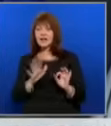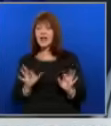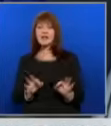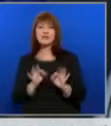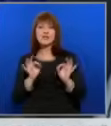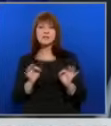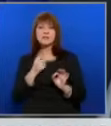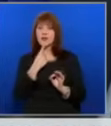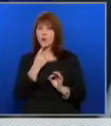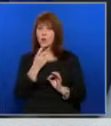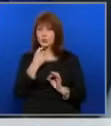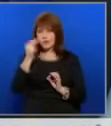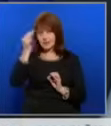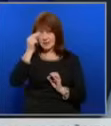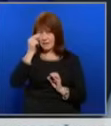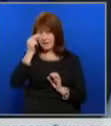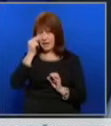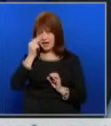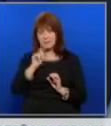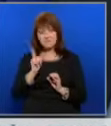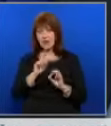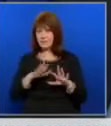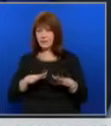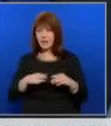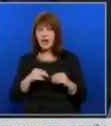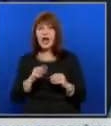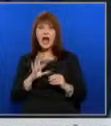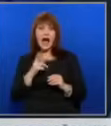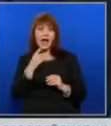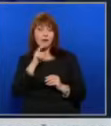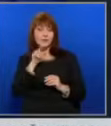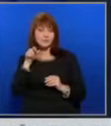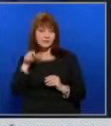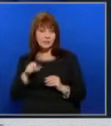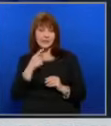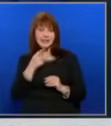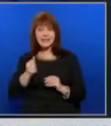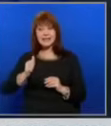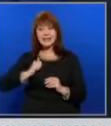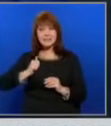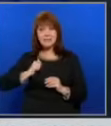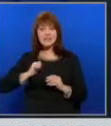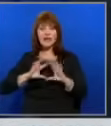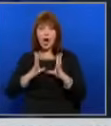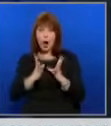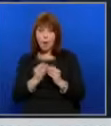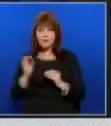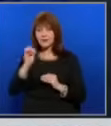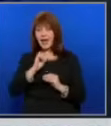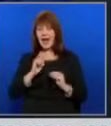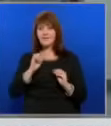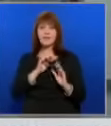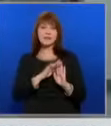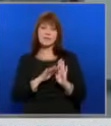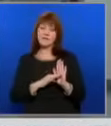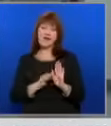специални условия за България ние няма да приемем. Но ако става дума за спазване, по-добро спазване на общите европейски правила, разбира се, че ще